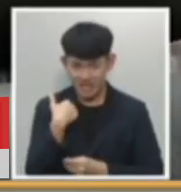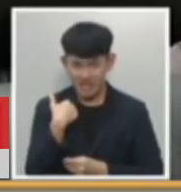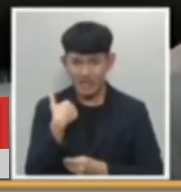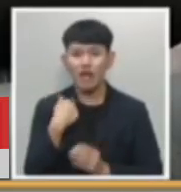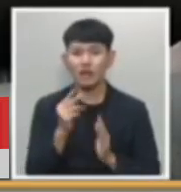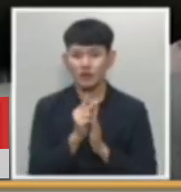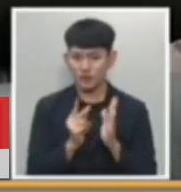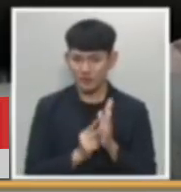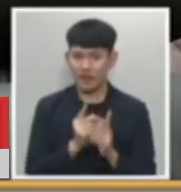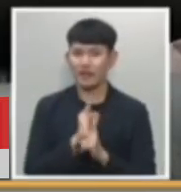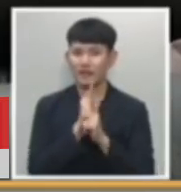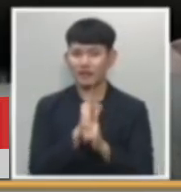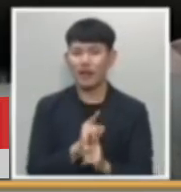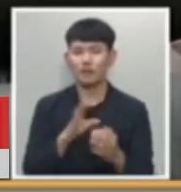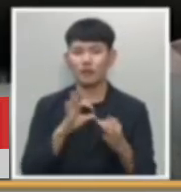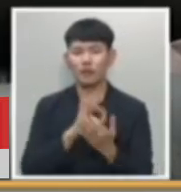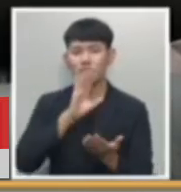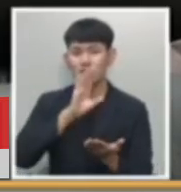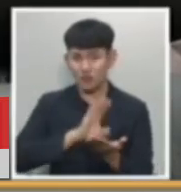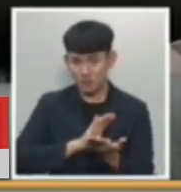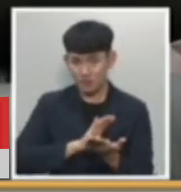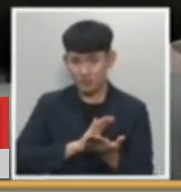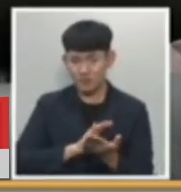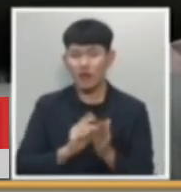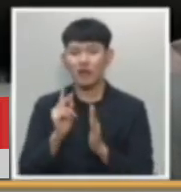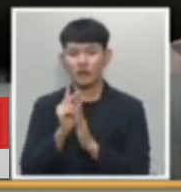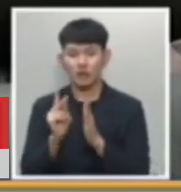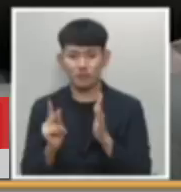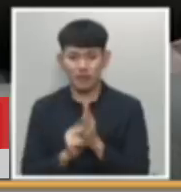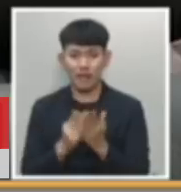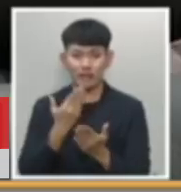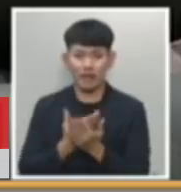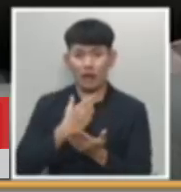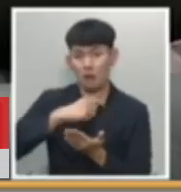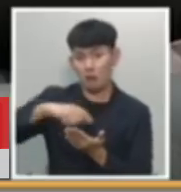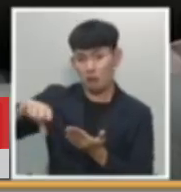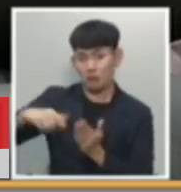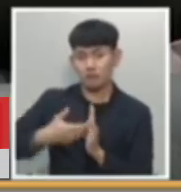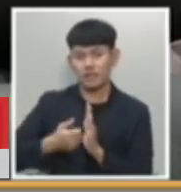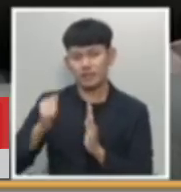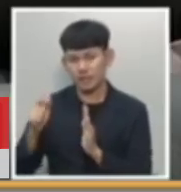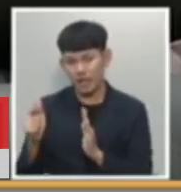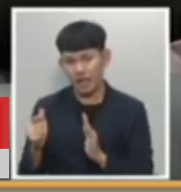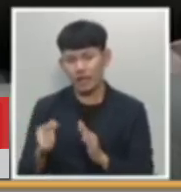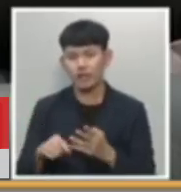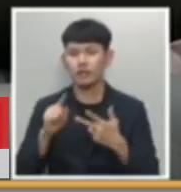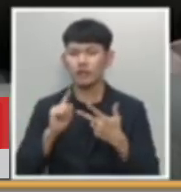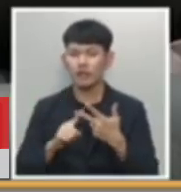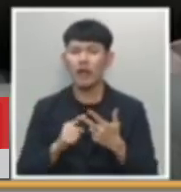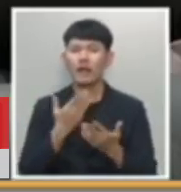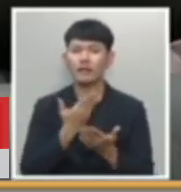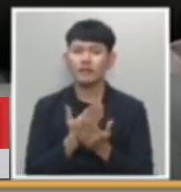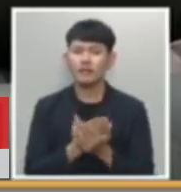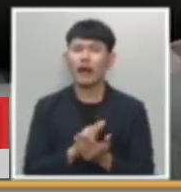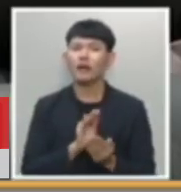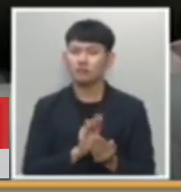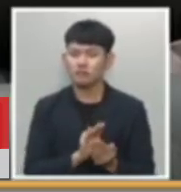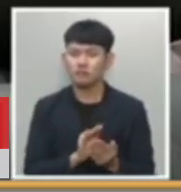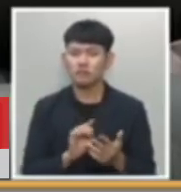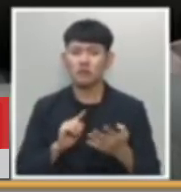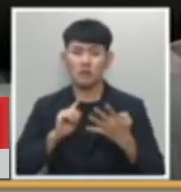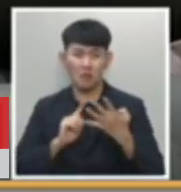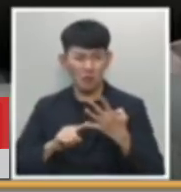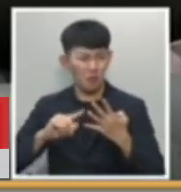าด้วยวิธีการงบประมาณกฎหมายว่าด้วยการโอนงบประมาณรายจ่ายกฎหมายว่าเงินคงคลังและก็ที่สำคัญครับออกมา